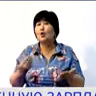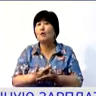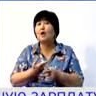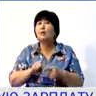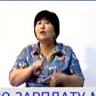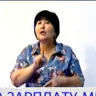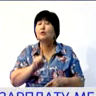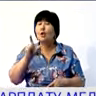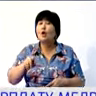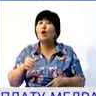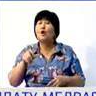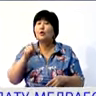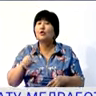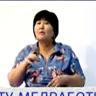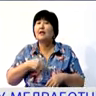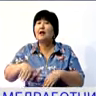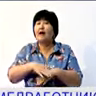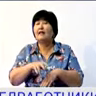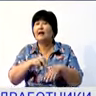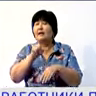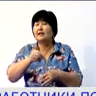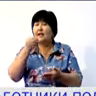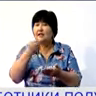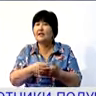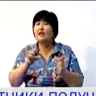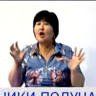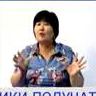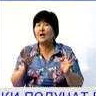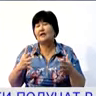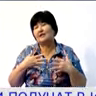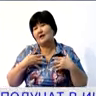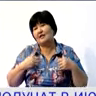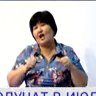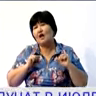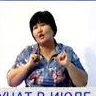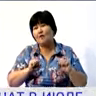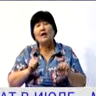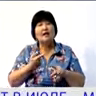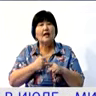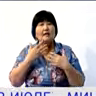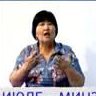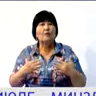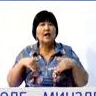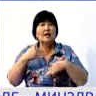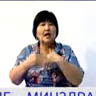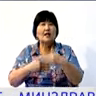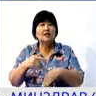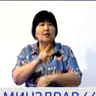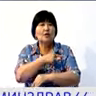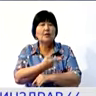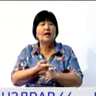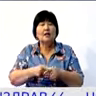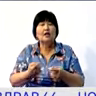что люди в белых халатах стоят на страже бесценного богатства – здоровья. Очевиден явный прогресс в медицине. Так,